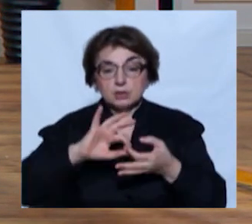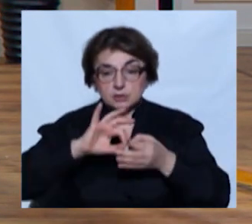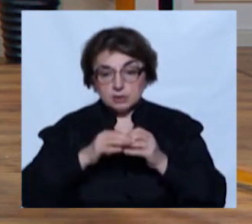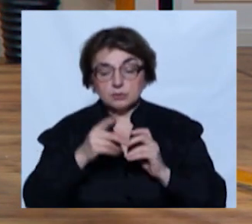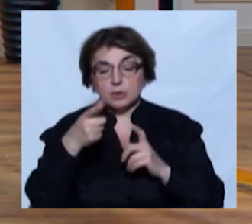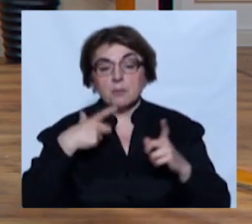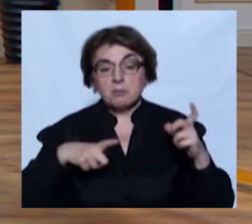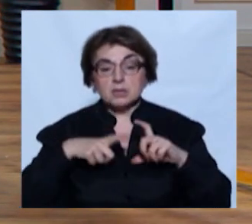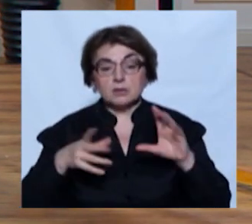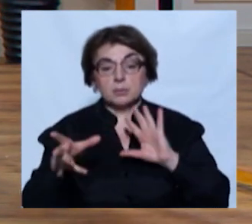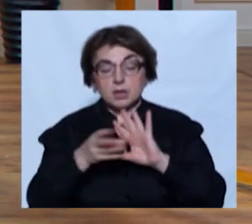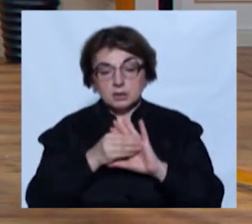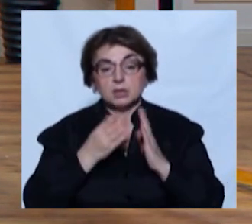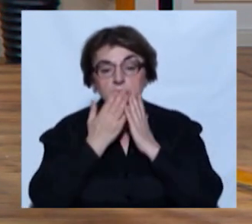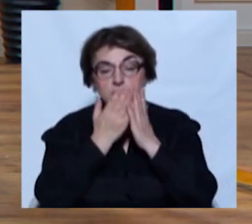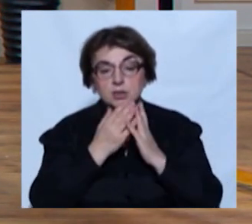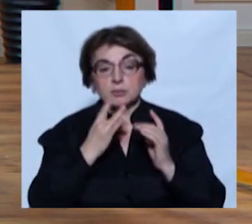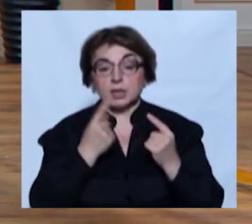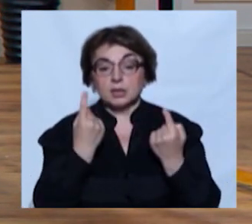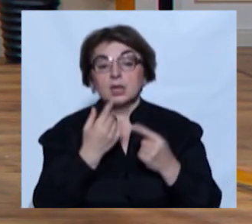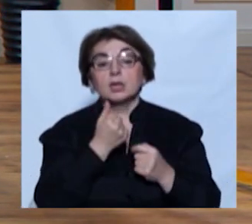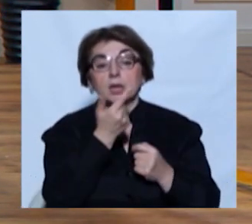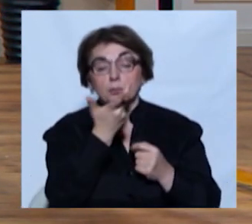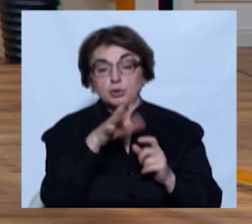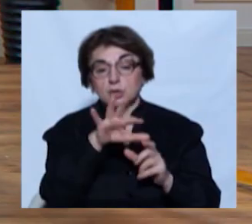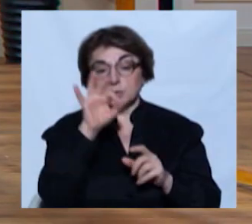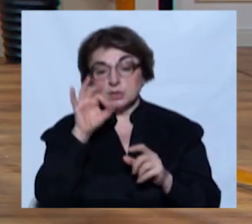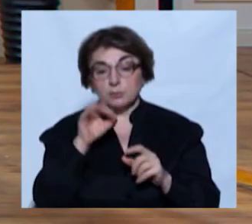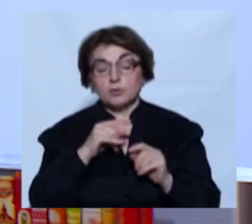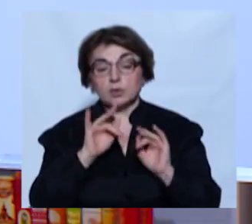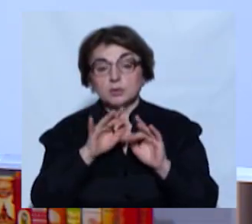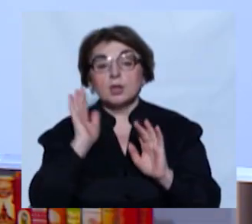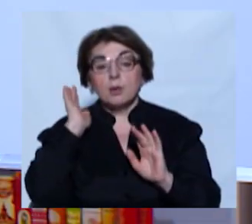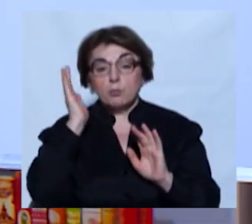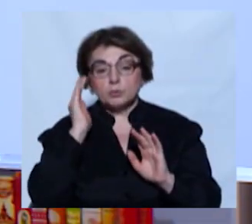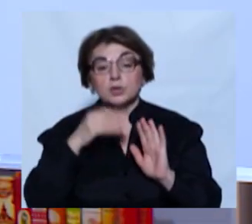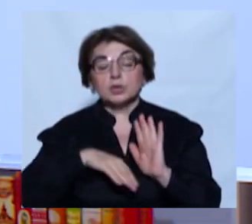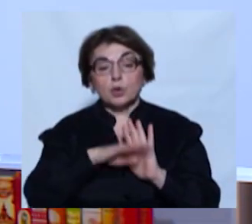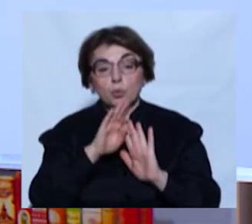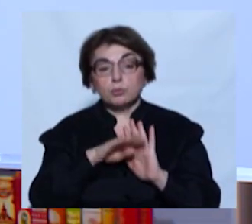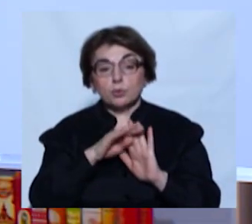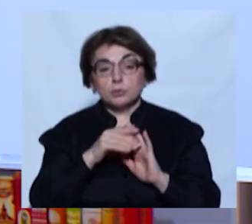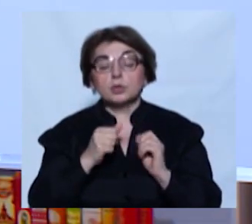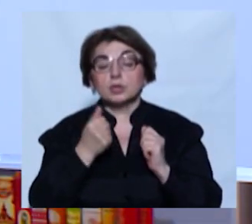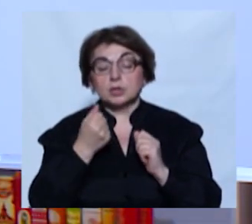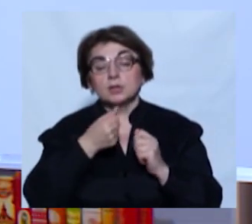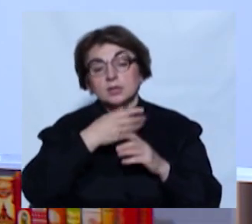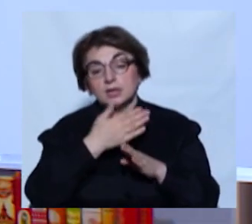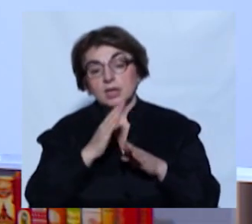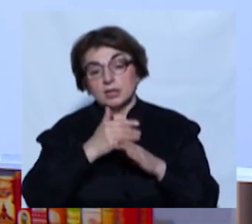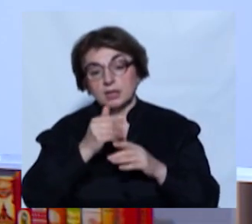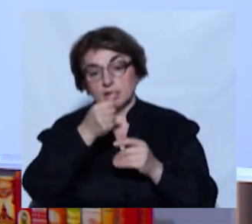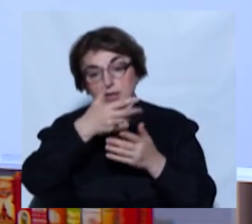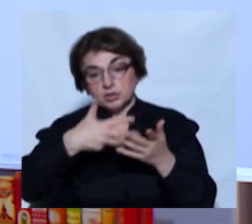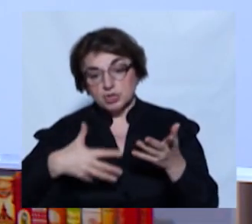მასწავლებლებთან ერთად გაარჩევთ და შევეხები რამდენიმე მათგანს, თუმცა მომდევნო გაკვეთილზე კიდევ რამდენიმეს გავშლი და ამით შევკრათ